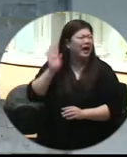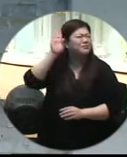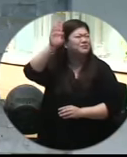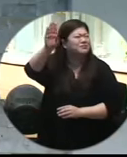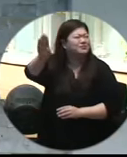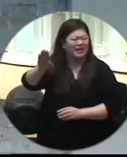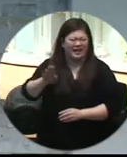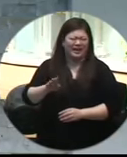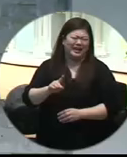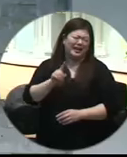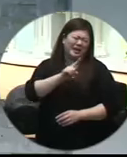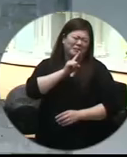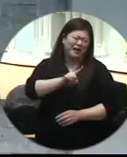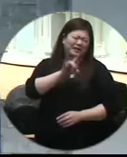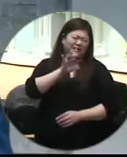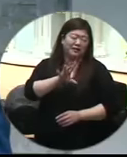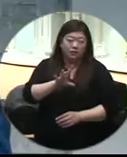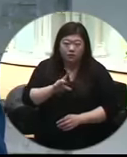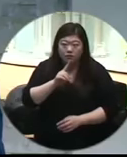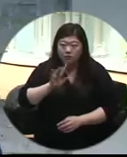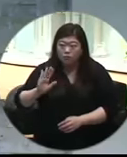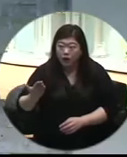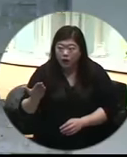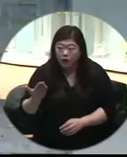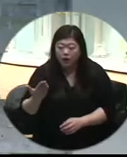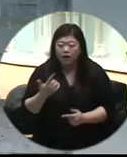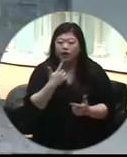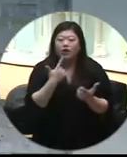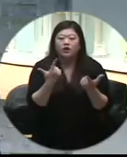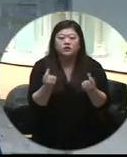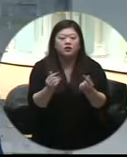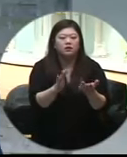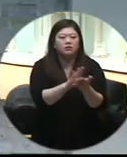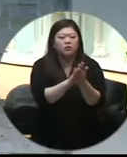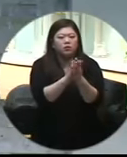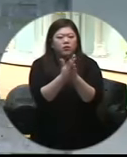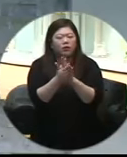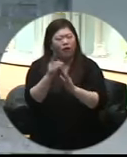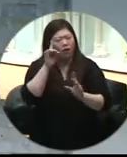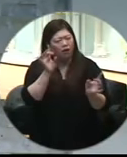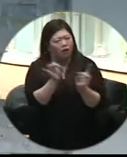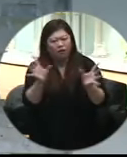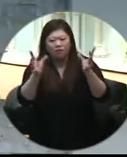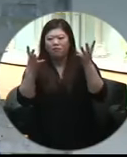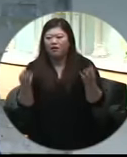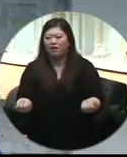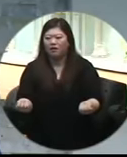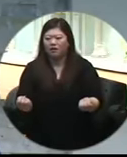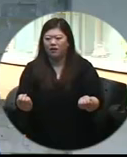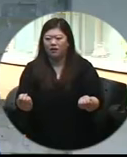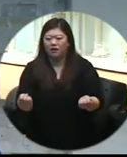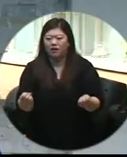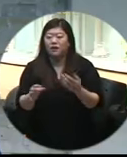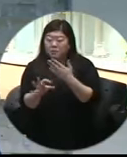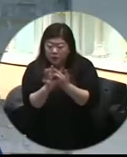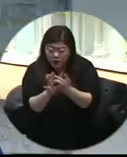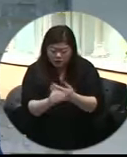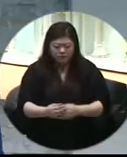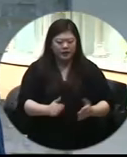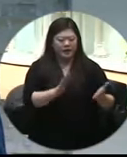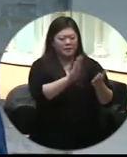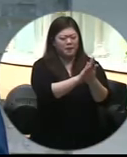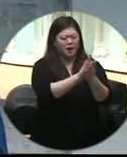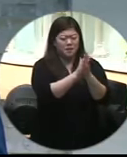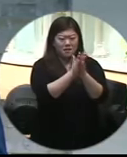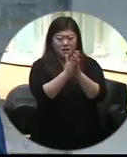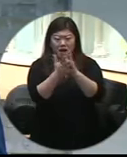있습니다. 그런데 이런 수많은 변화 가운데서도 유일하게 변하지